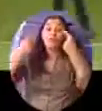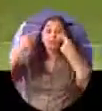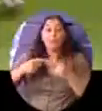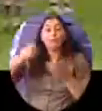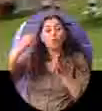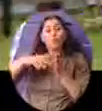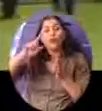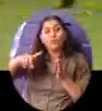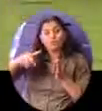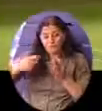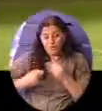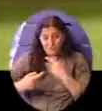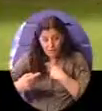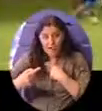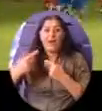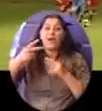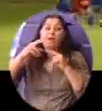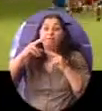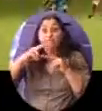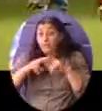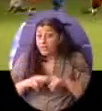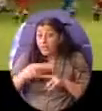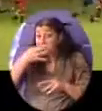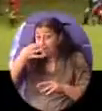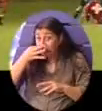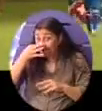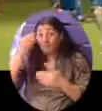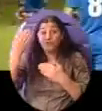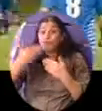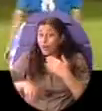שיערך בשבוע הקרוב. ואם נשארתם סקרנים, אז